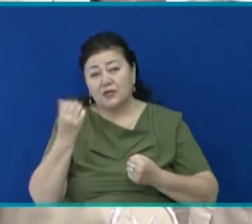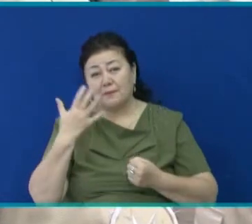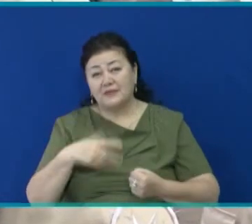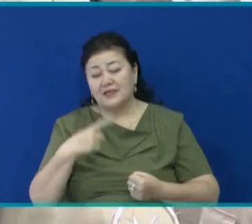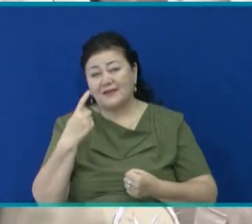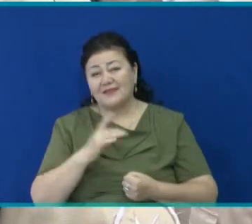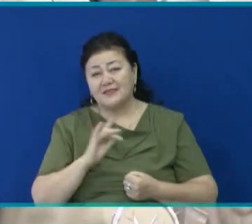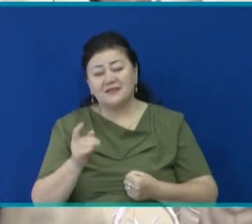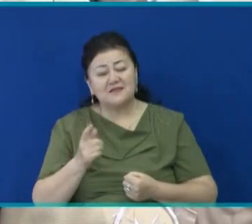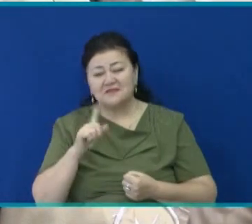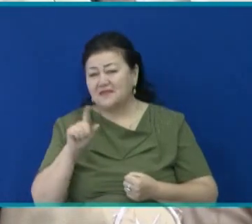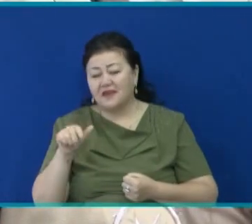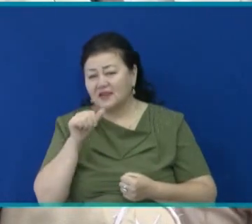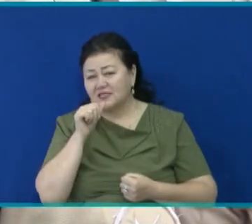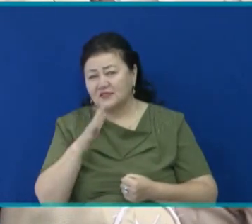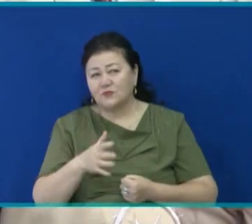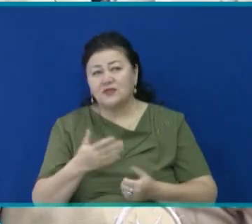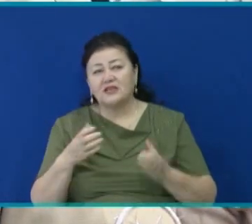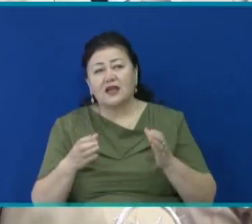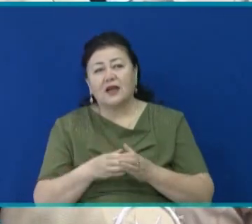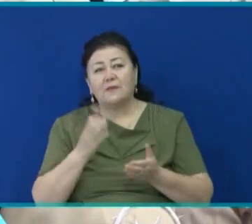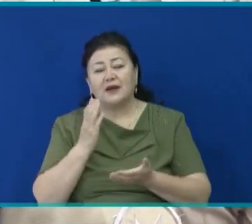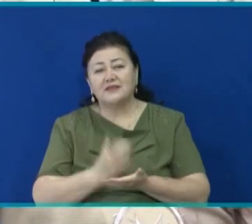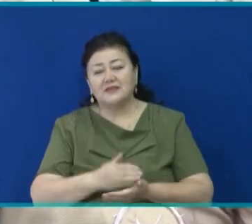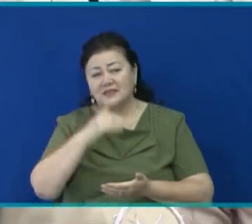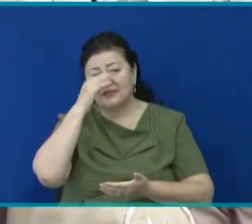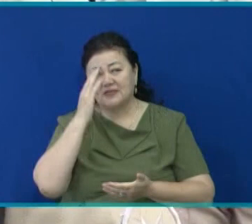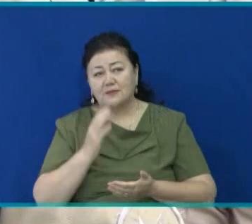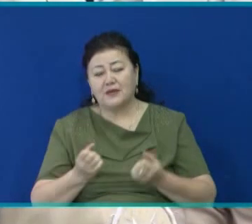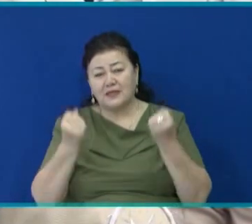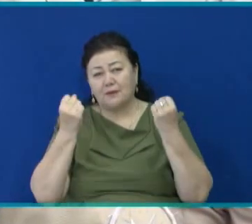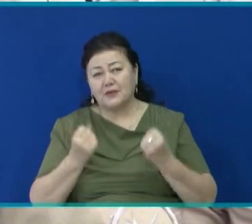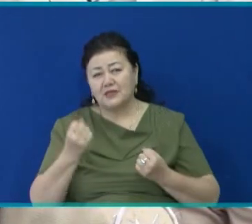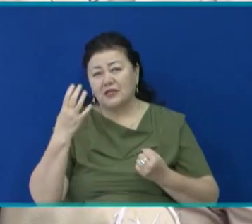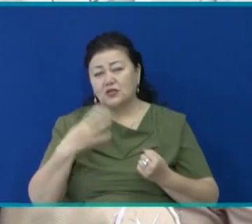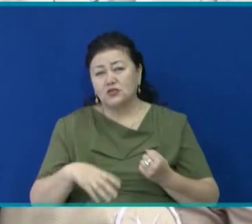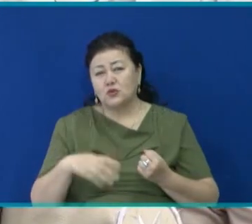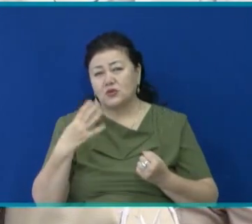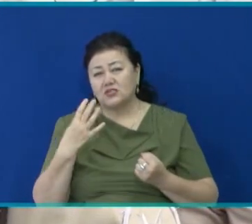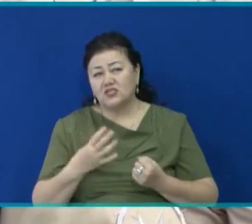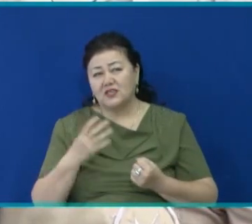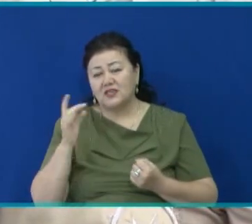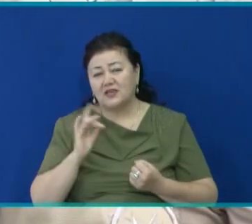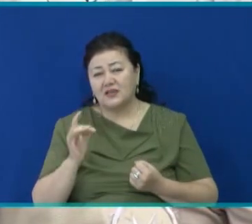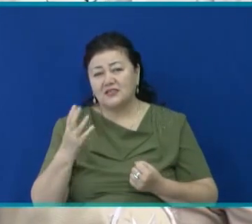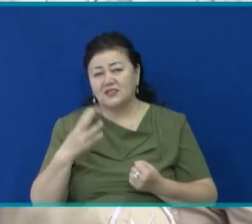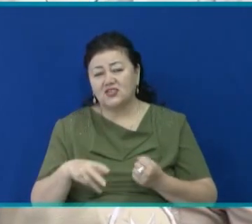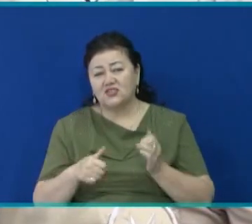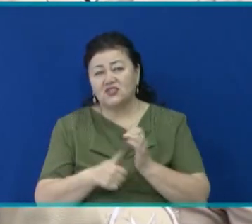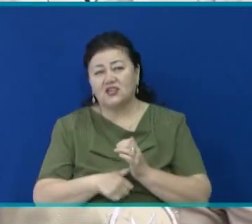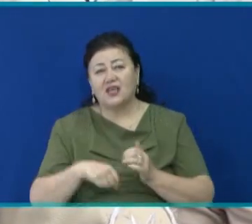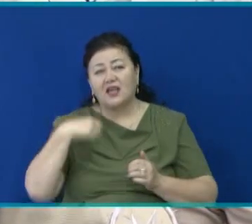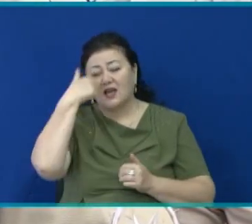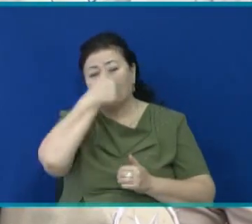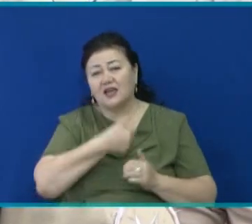далеко не каждый ребенок. В нашей команде есть ребята, которые подтянули 40 раз, 36 раз. Мы считаем, что показатель превысил годовой